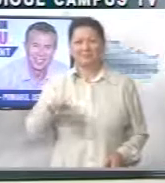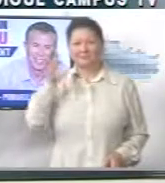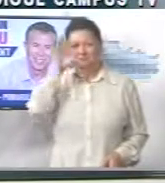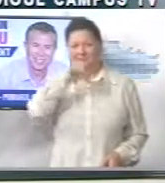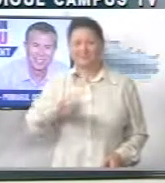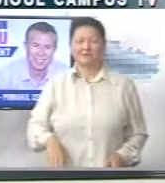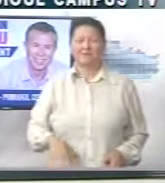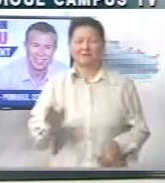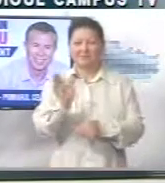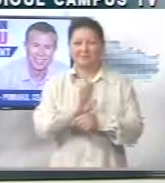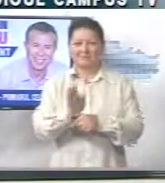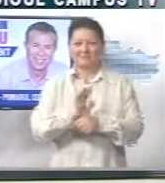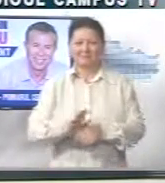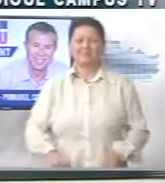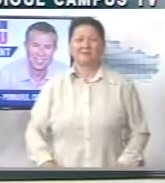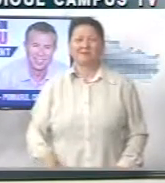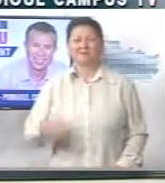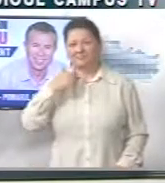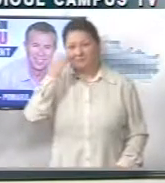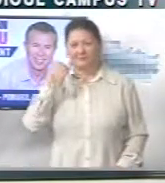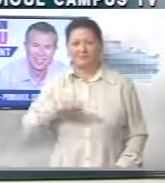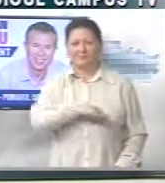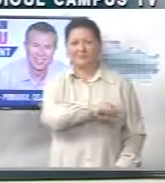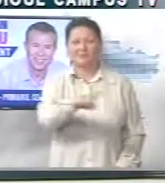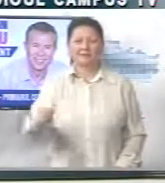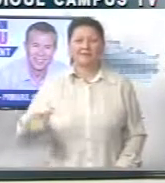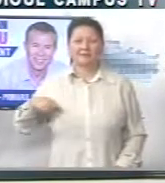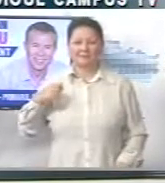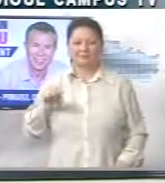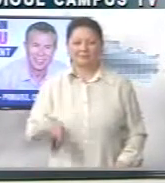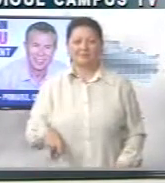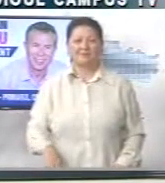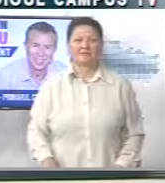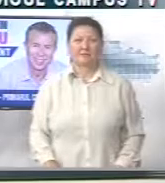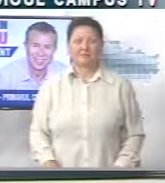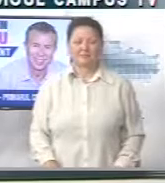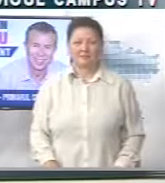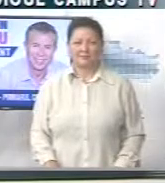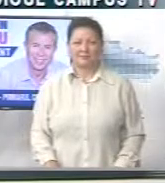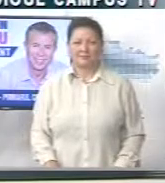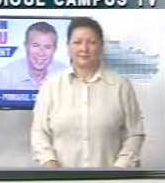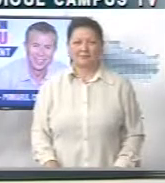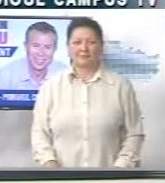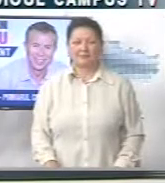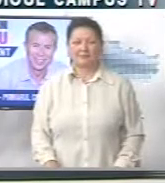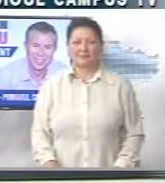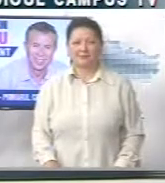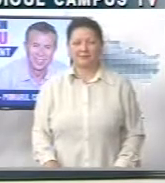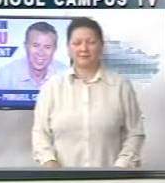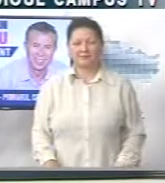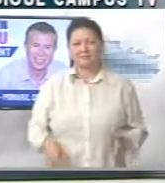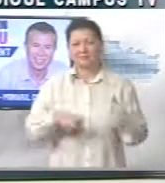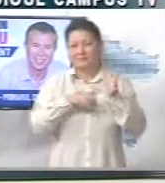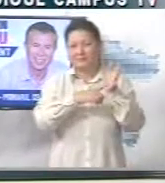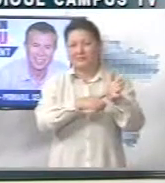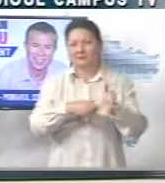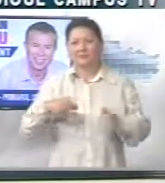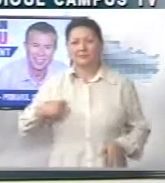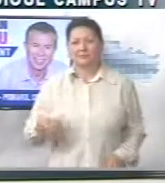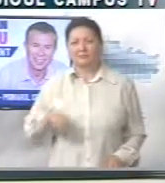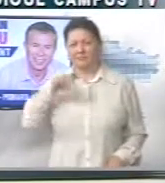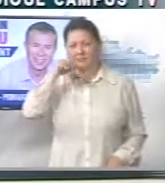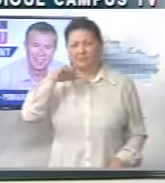fața televizoarelor când noi suntem aici în fața telespectatorilor. Iată, sunt oameni care au mare